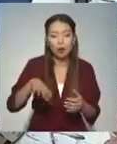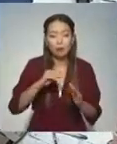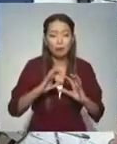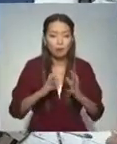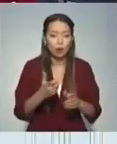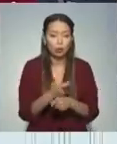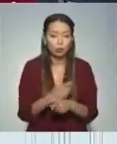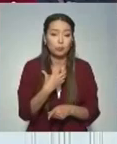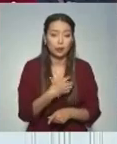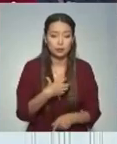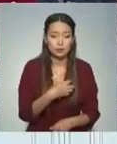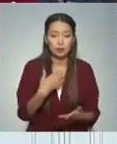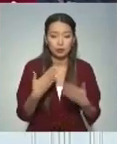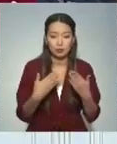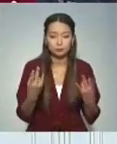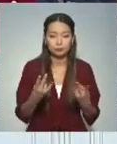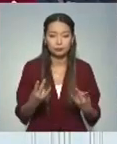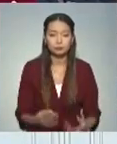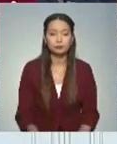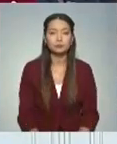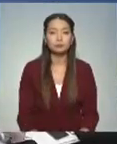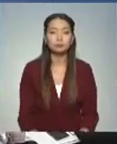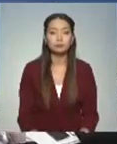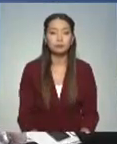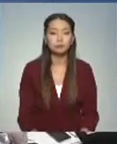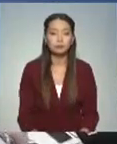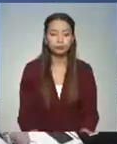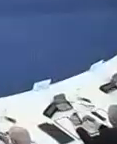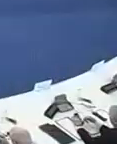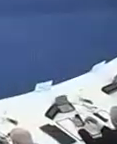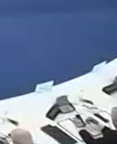маңызды. Рабиға Бақытжанқызы, Самат Орынбаев, Астана Таймс.